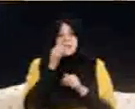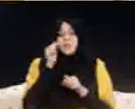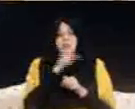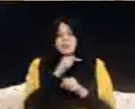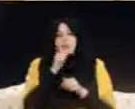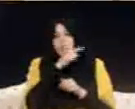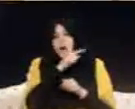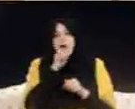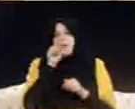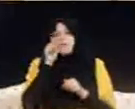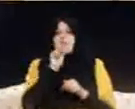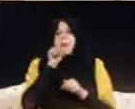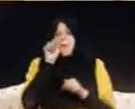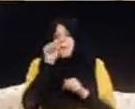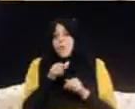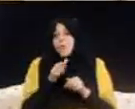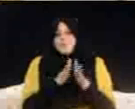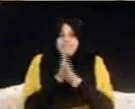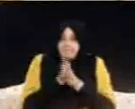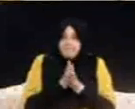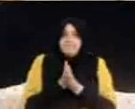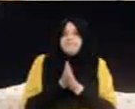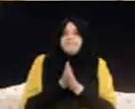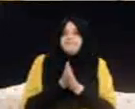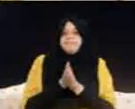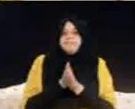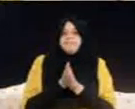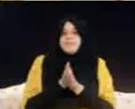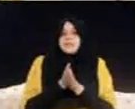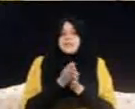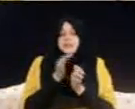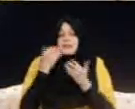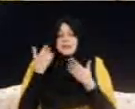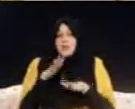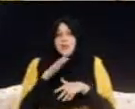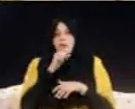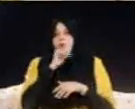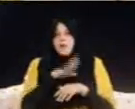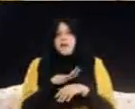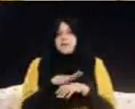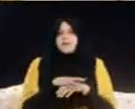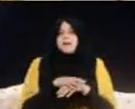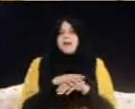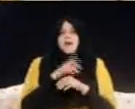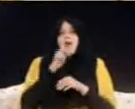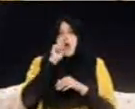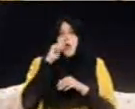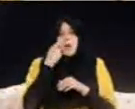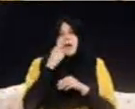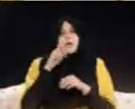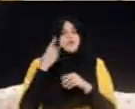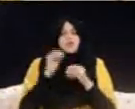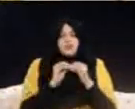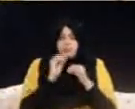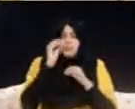بالاجتهاد. ثبت أن النبي صلى الله عليه وسلم يعني أنه عمر بن الخطاب كان يؤخر صلاة